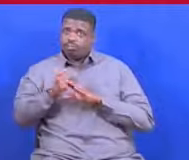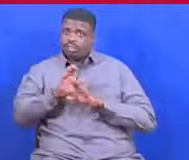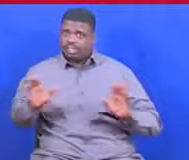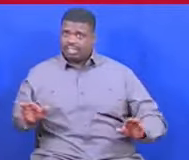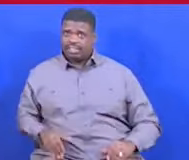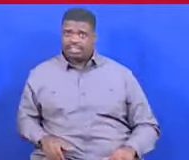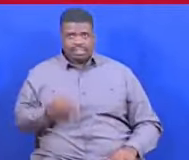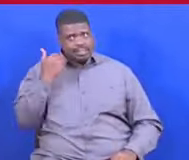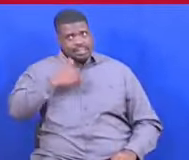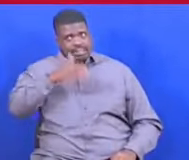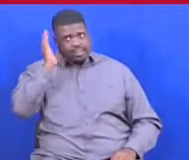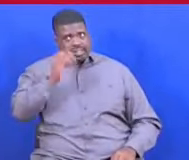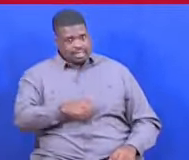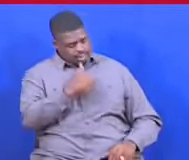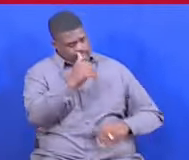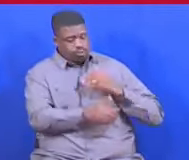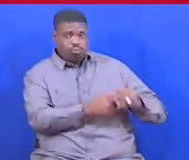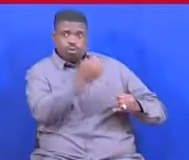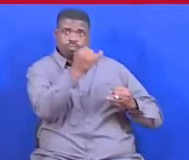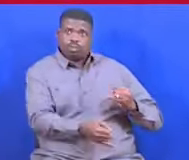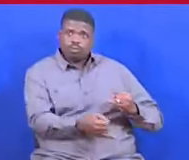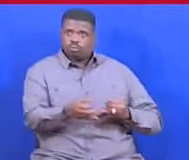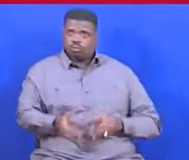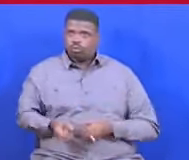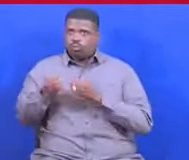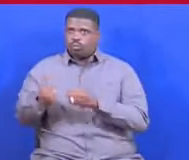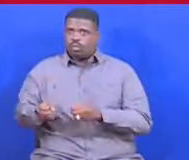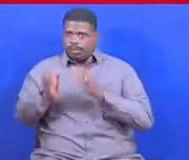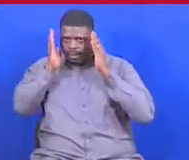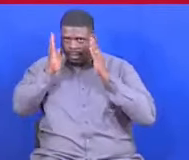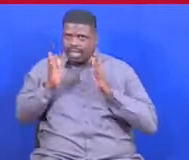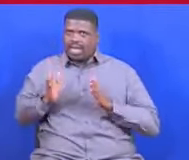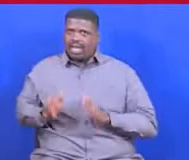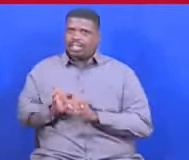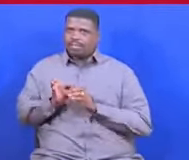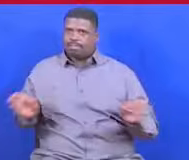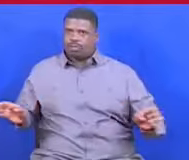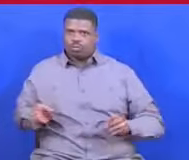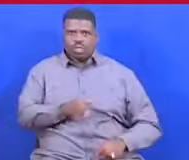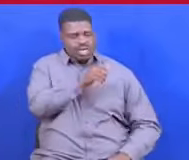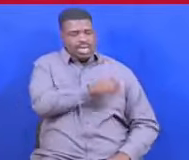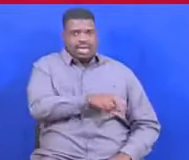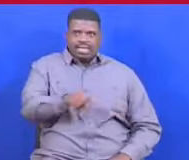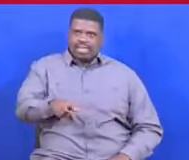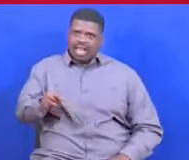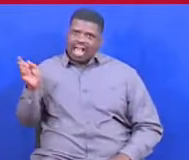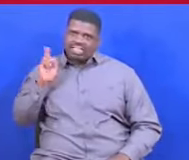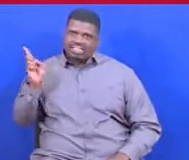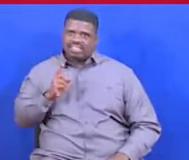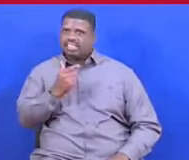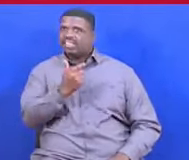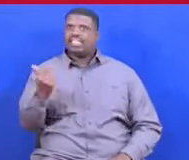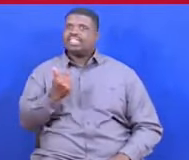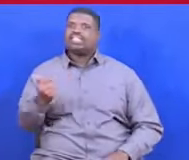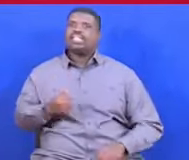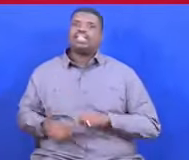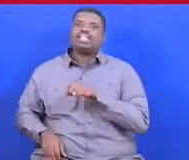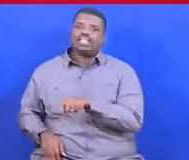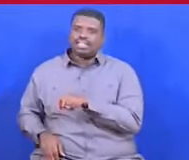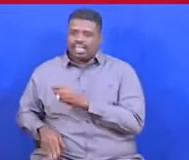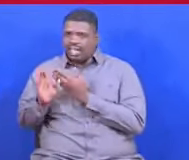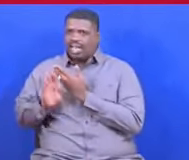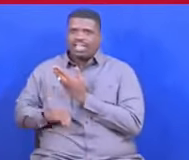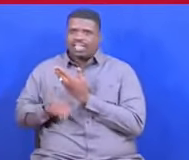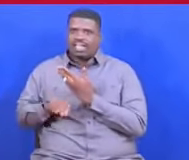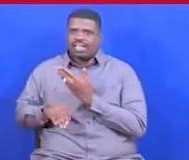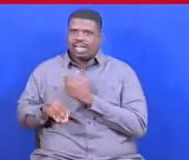mwisho za kukamilisha utaratibu wa kuwapa hadhi maalum raia wa mataifa mengine ya asili ya Kitanzania. Kwa hiyo hatuoni hasara,